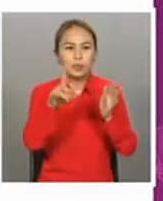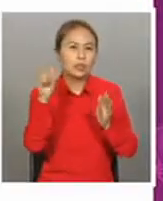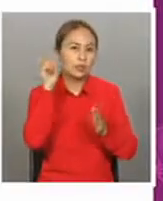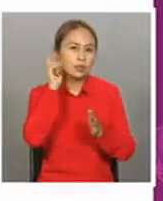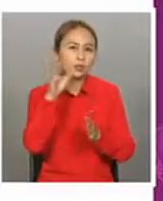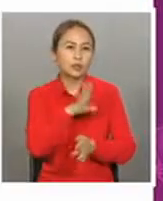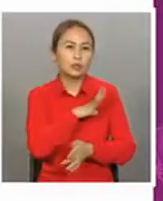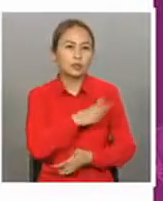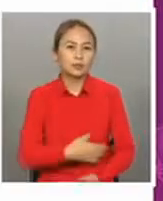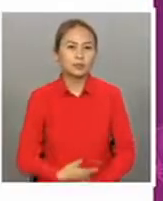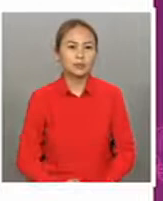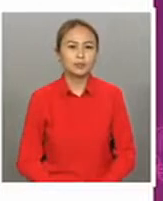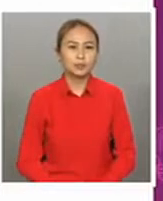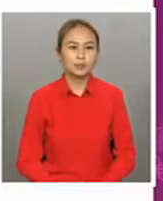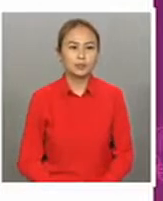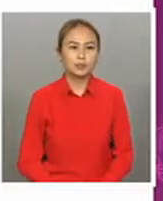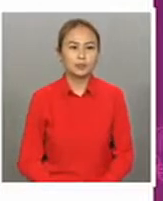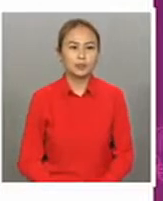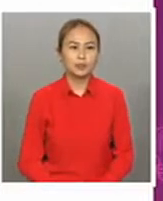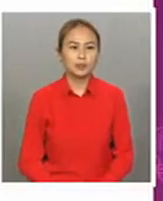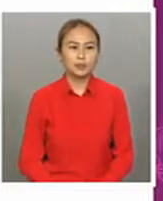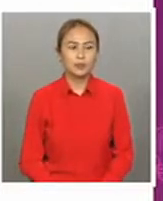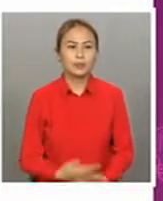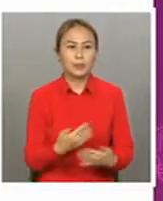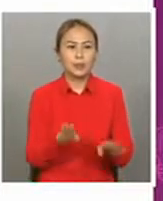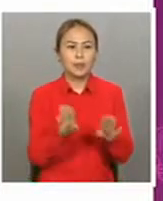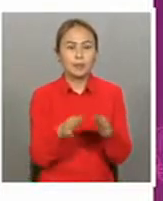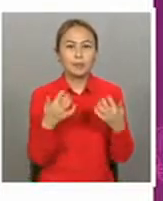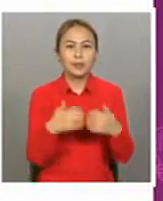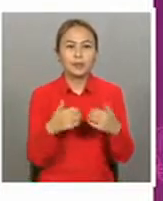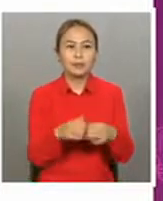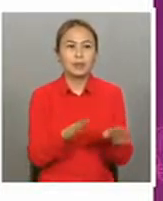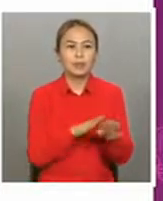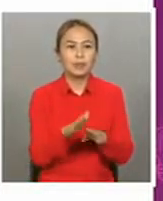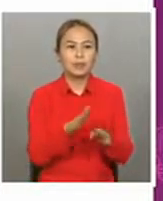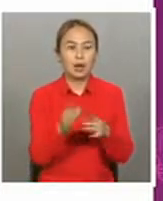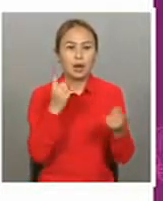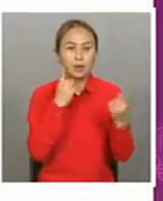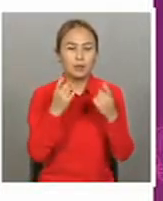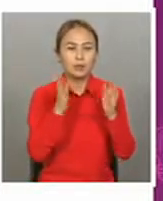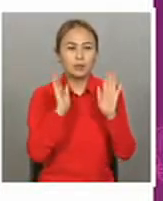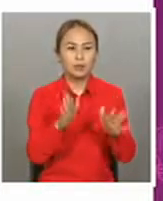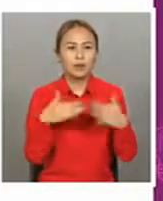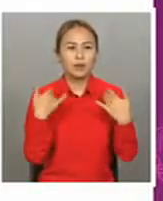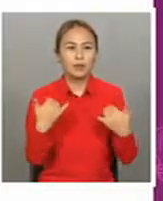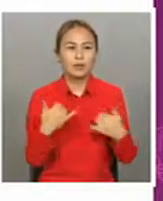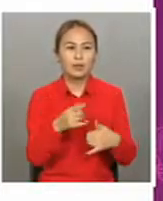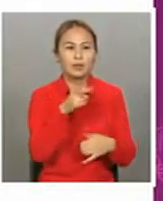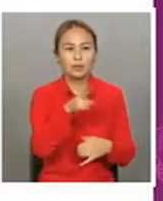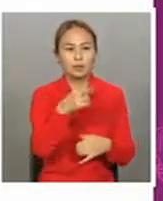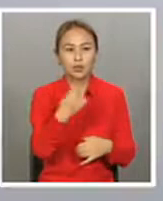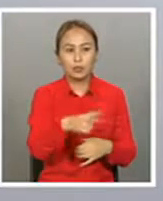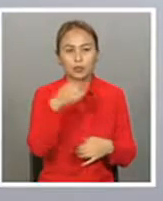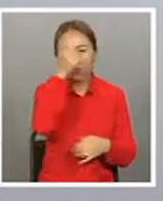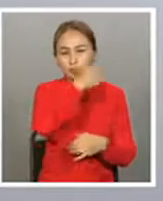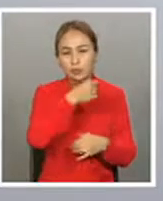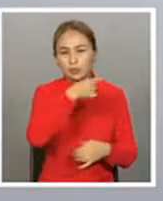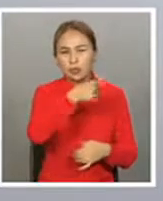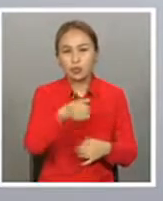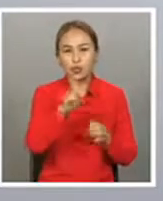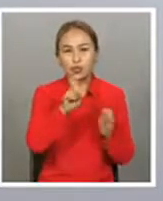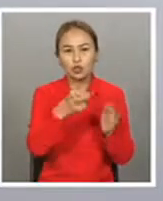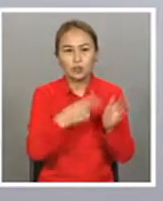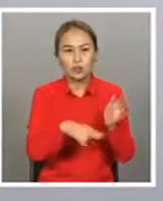жыл. Енді біраз математикалық ақпарат беретін болсақ, қазір 2020 жыл және